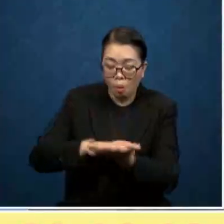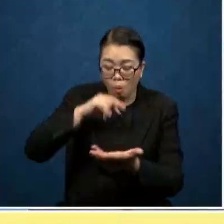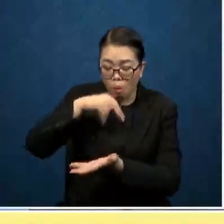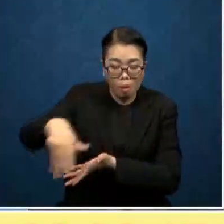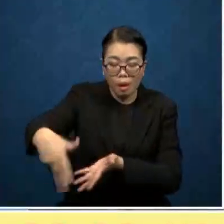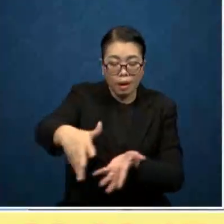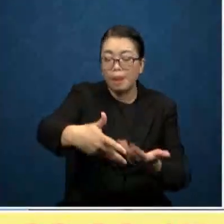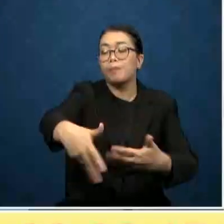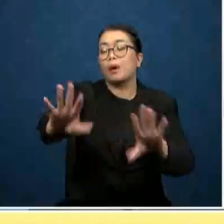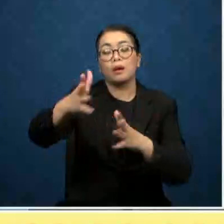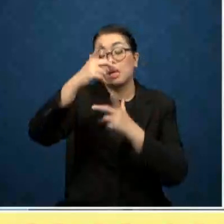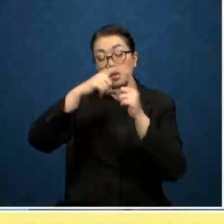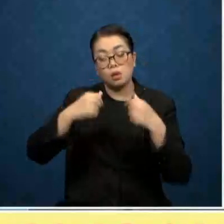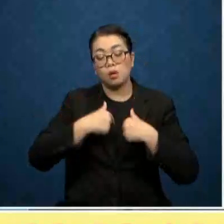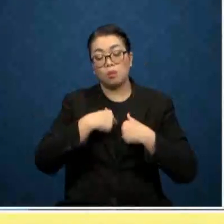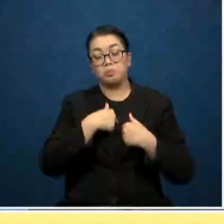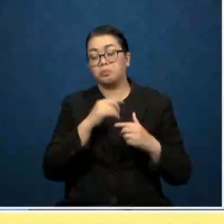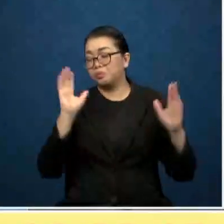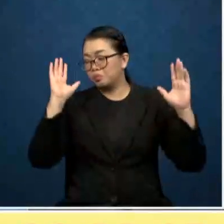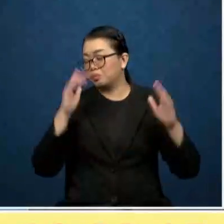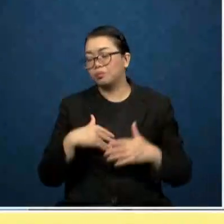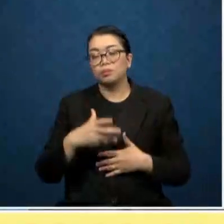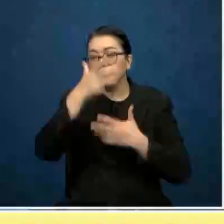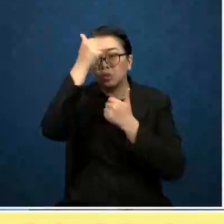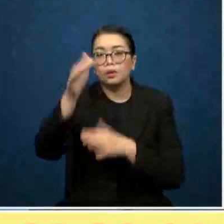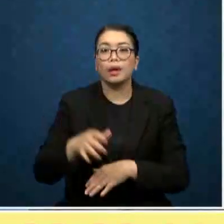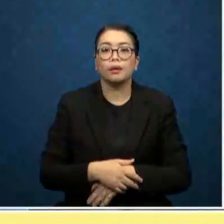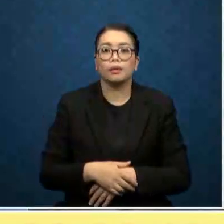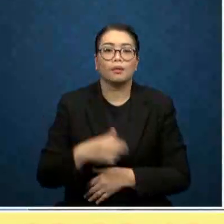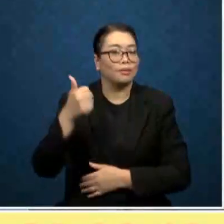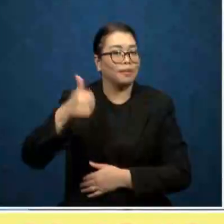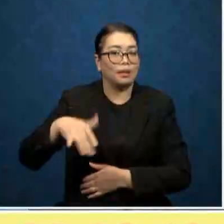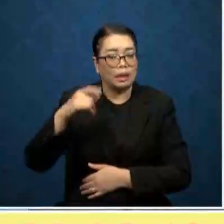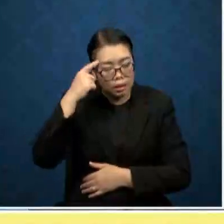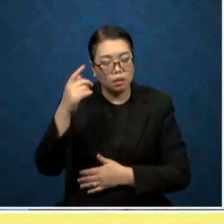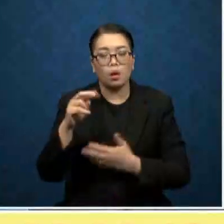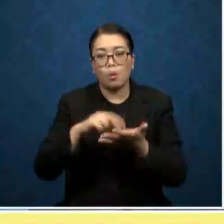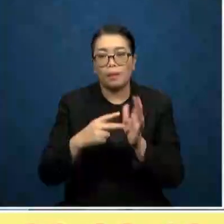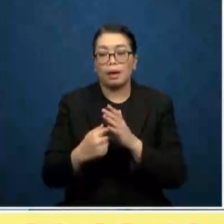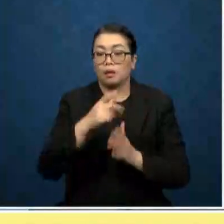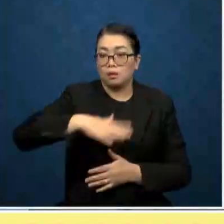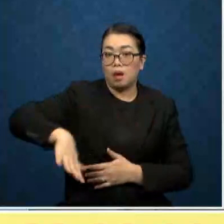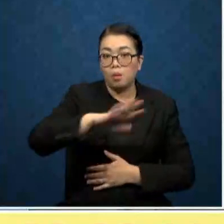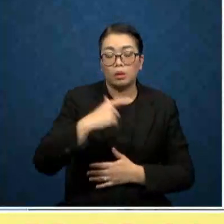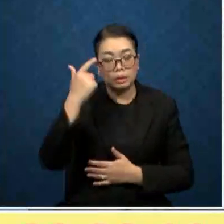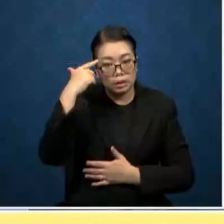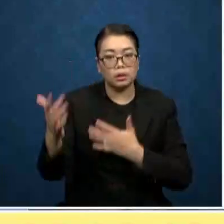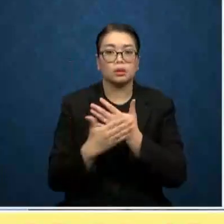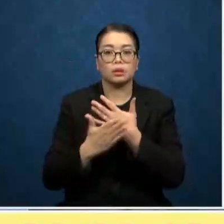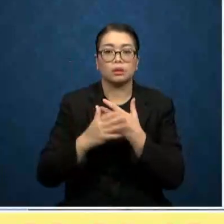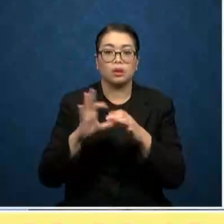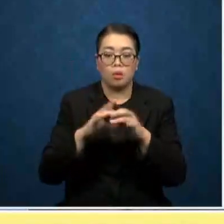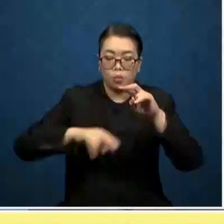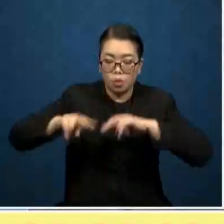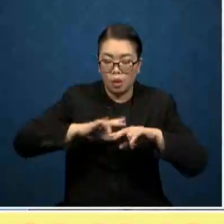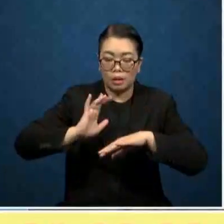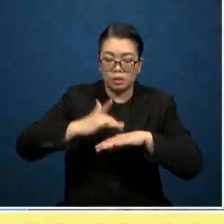ก็ช่างหัวมันไม่ใช่เรื่องของเราซึ่งมันไม่ได้ะแสดงว่าเรายังขาดจิตสำนึกของการดูแลสิ่งแวดล้อม